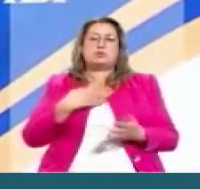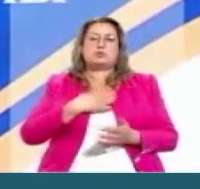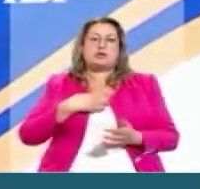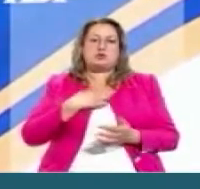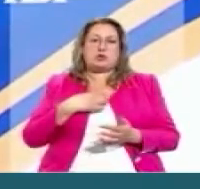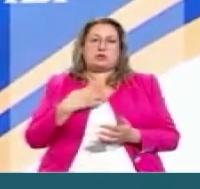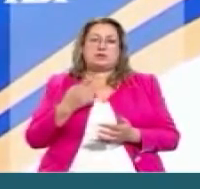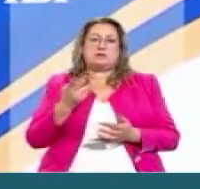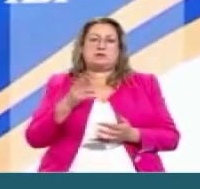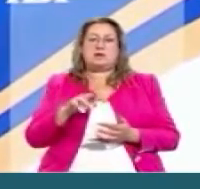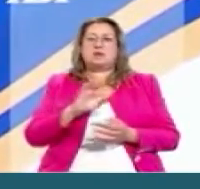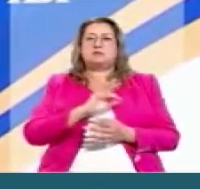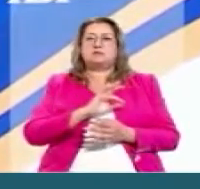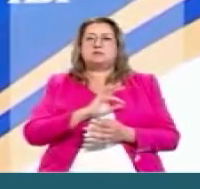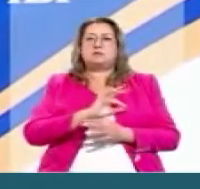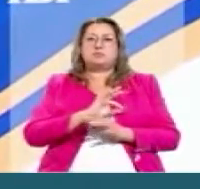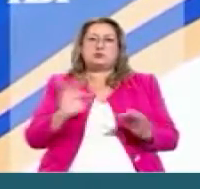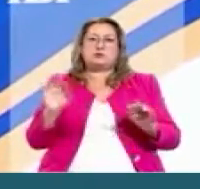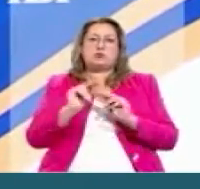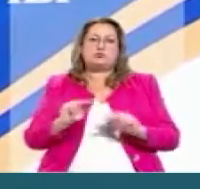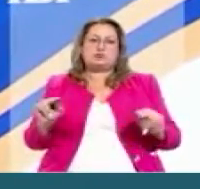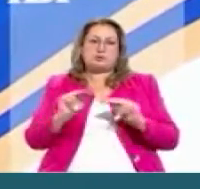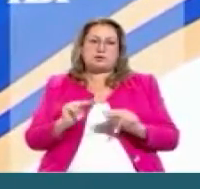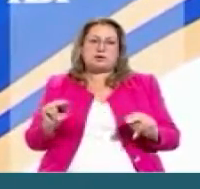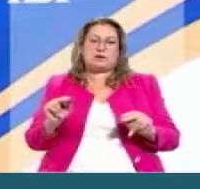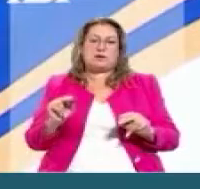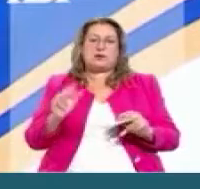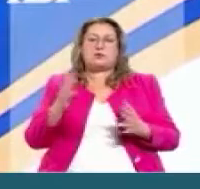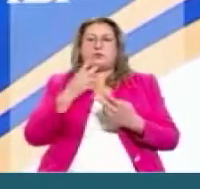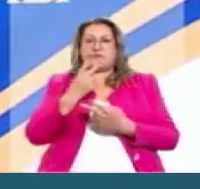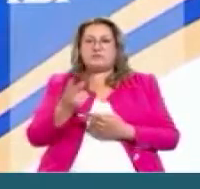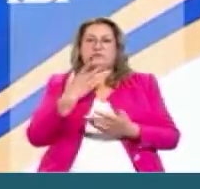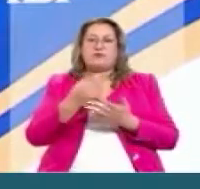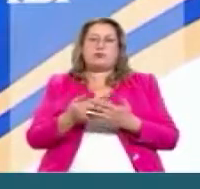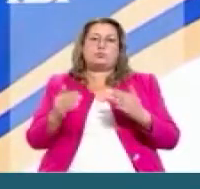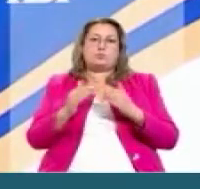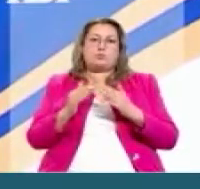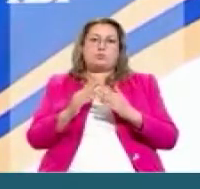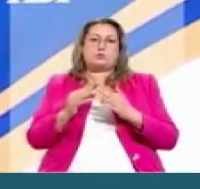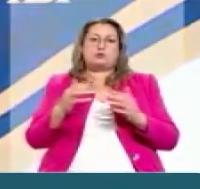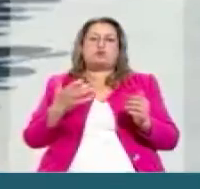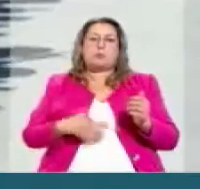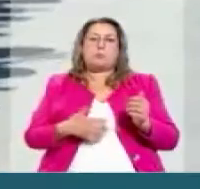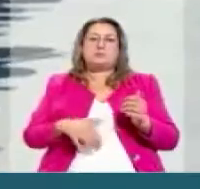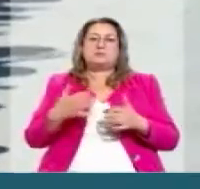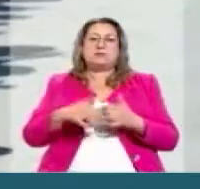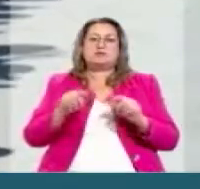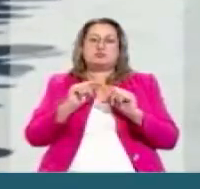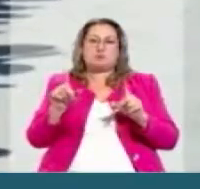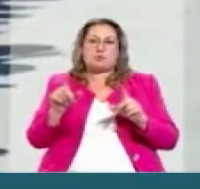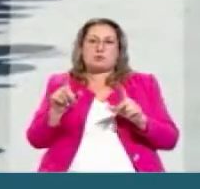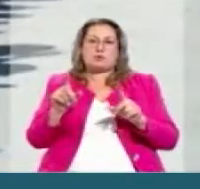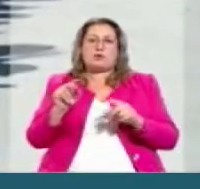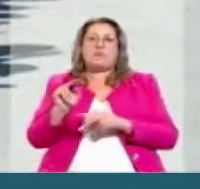екі білім ордасының тұруымен де өте маңызды жерде есептеймін. Айрықша айта кетейік,